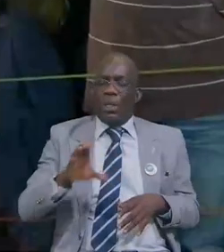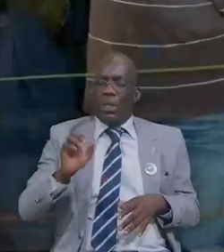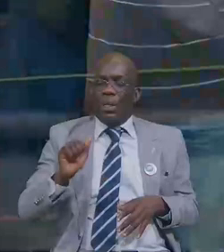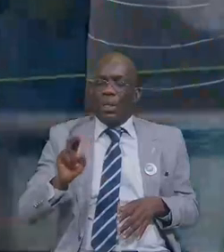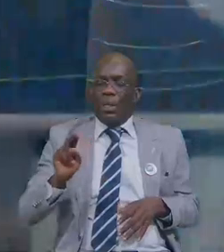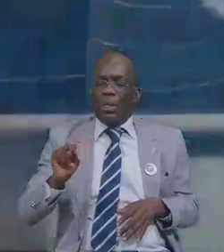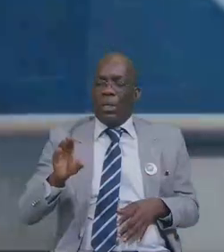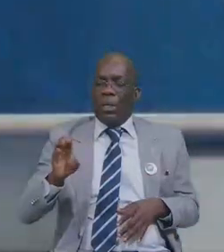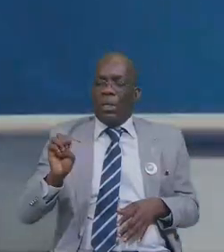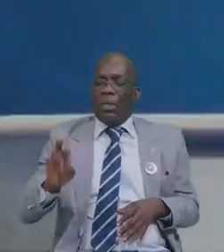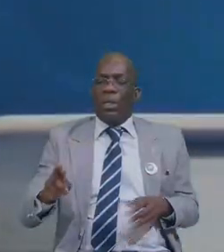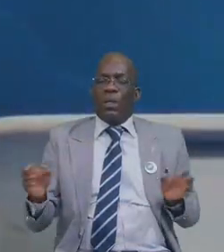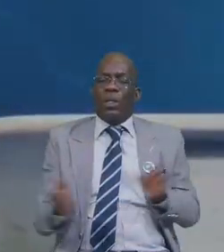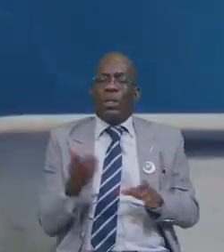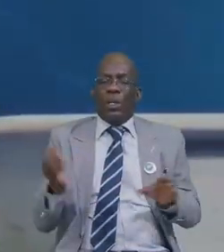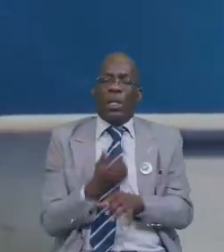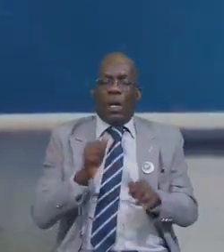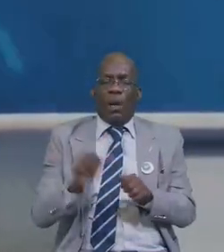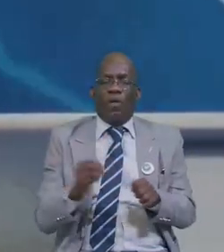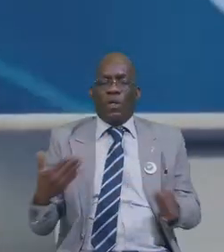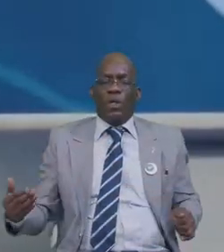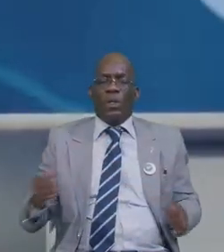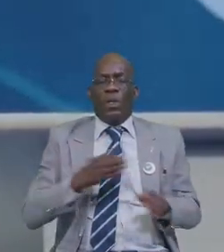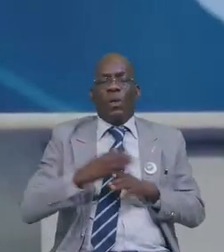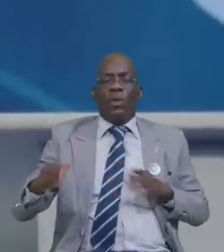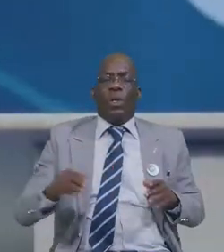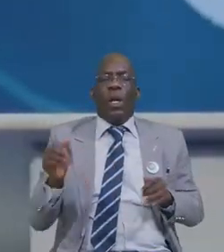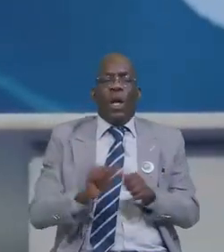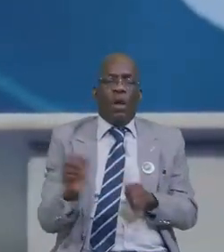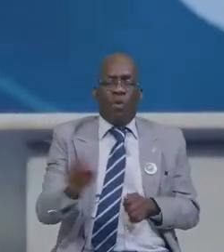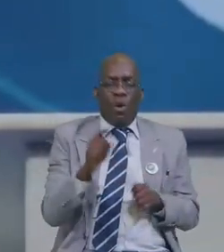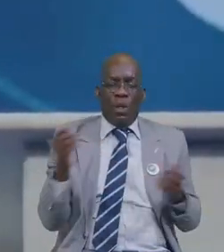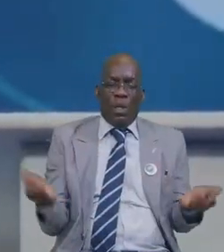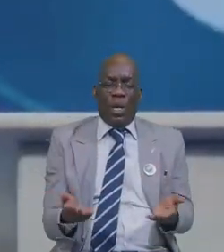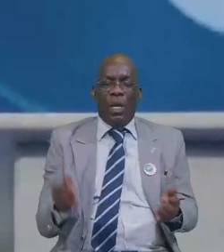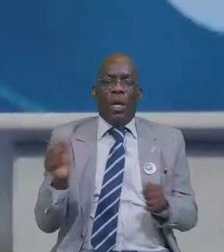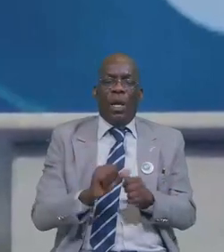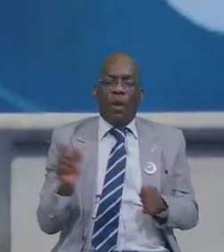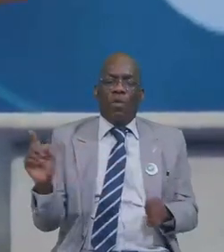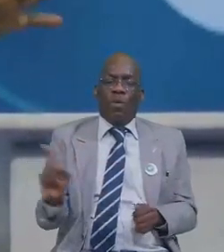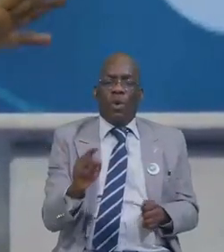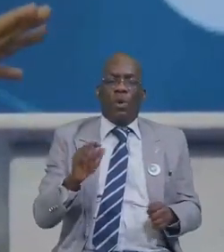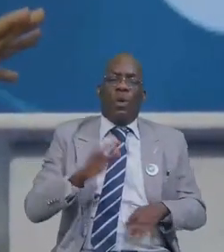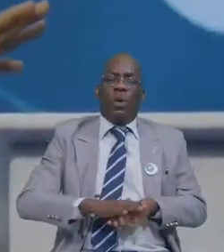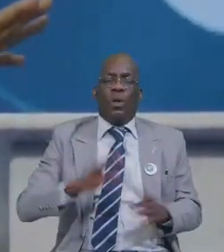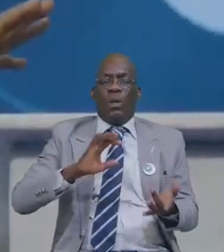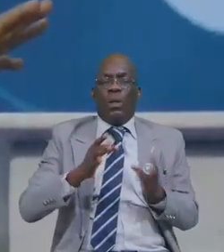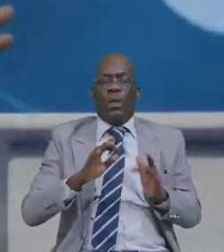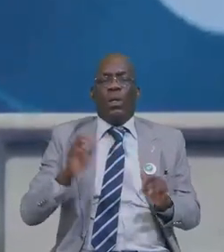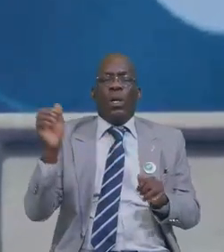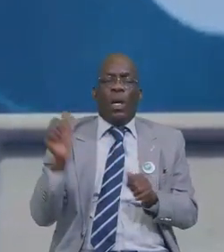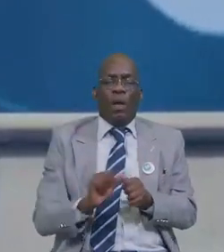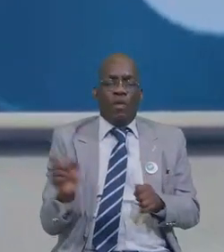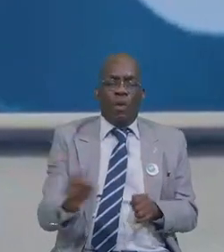Jésus. Seigneur, pour tout le monde ici, tout le monde en ligne, pour